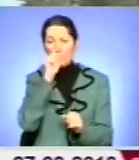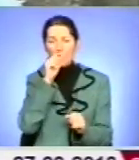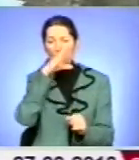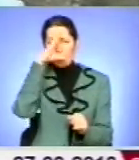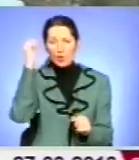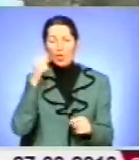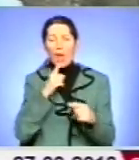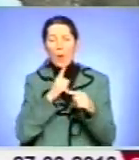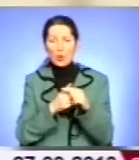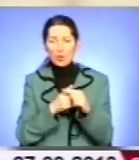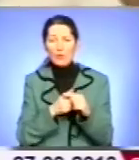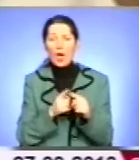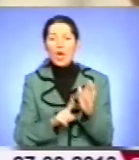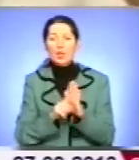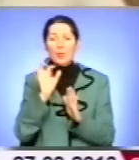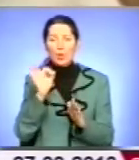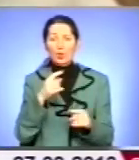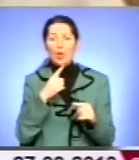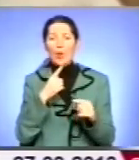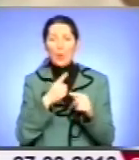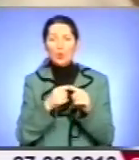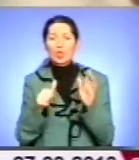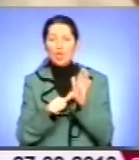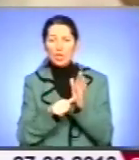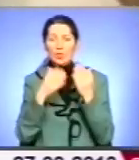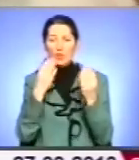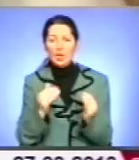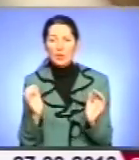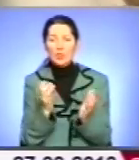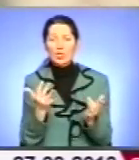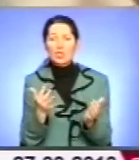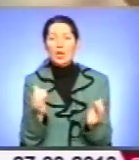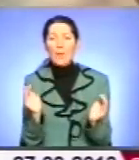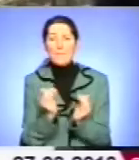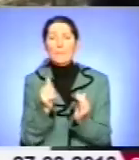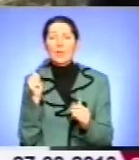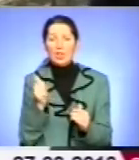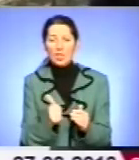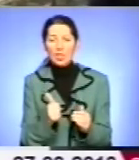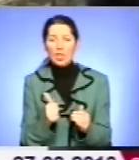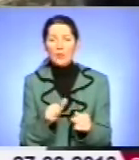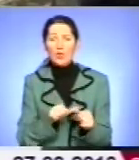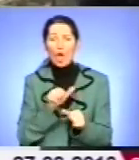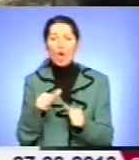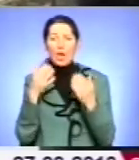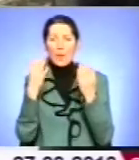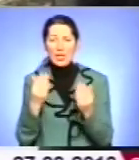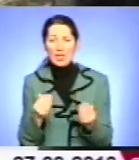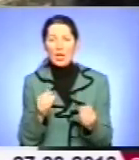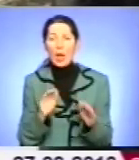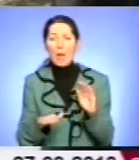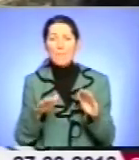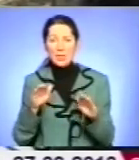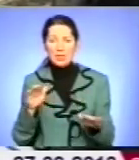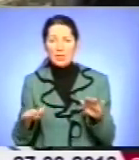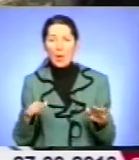плюсовою температурою до 6 градусів Цельсія і вище у день збережеться ще мінімум тиждень. Окремі дні місцями